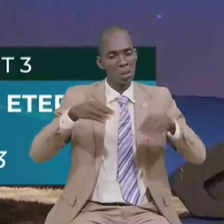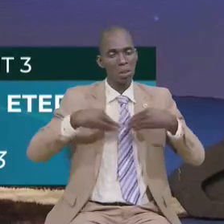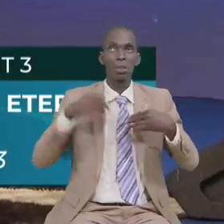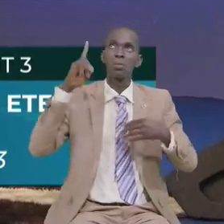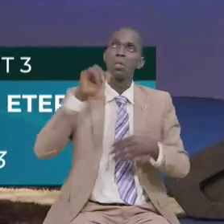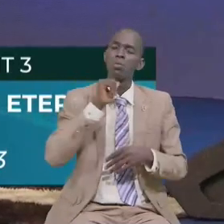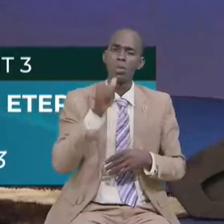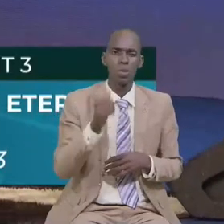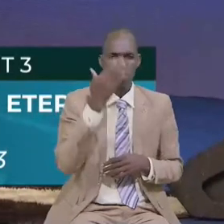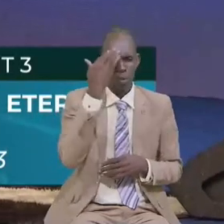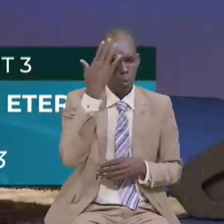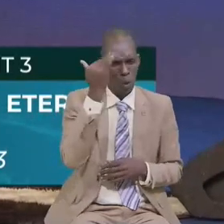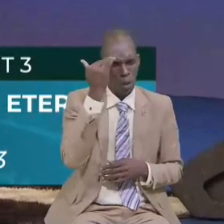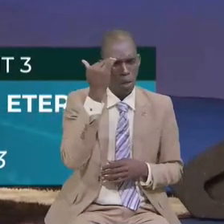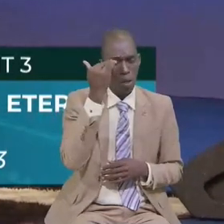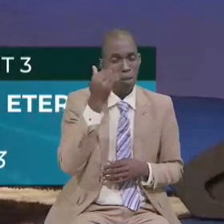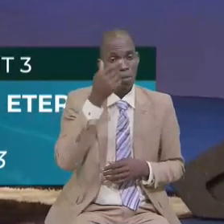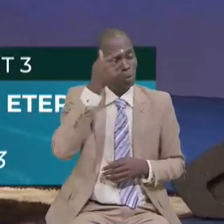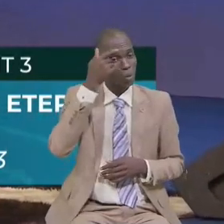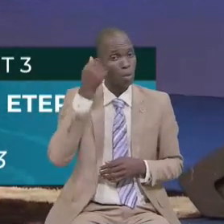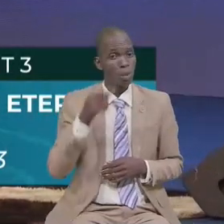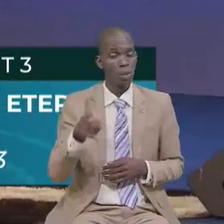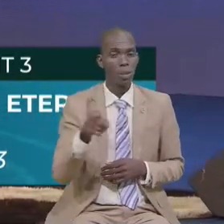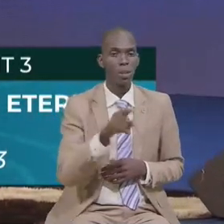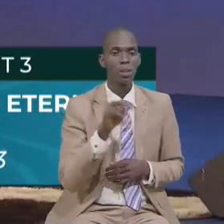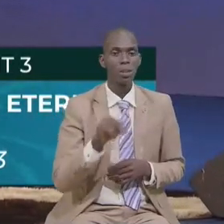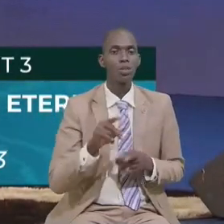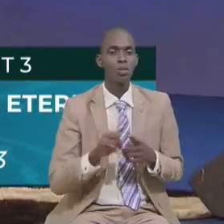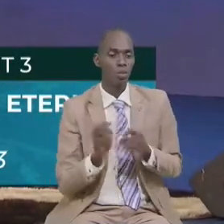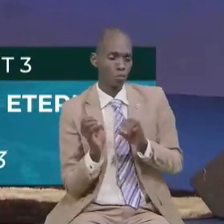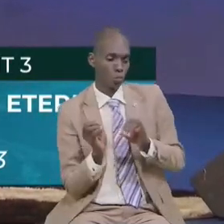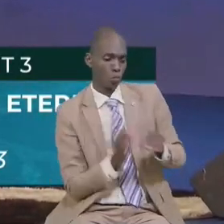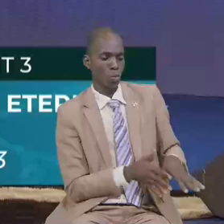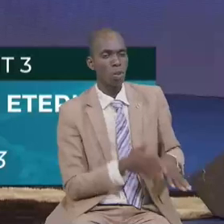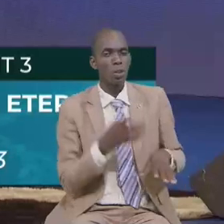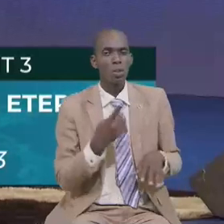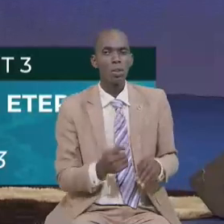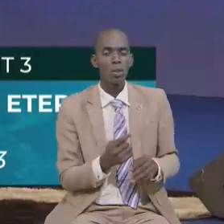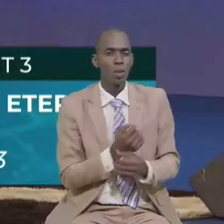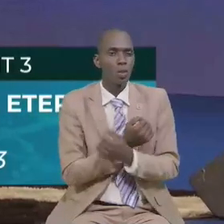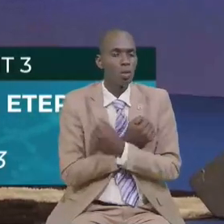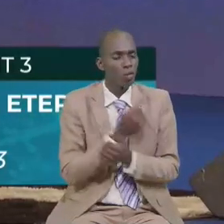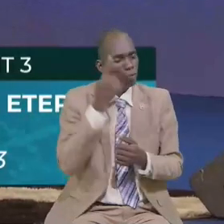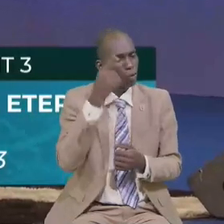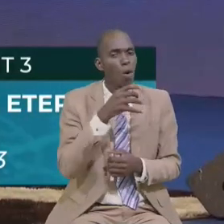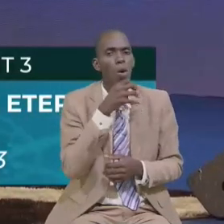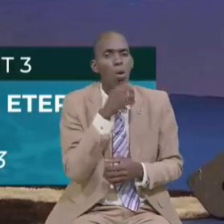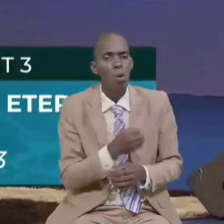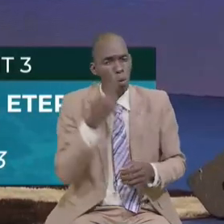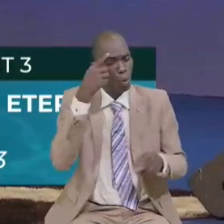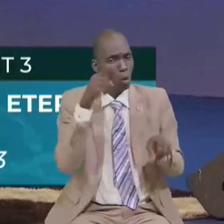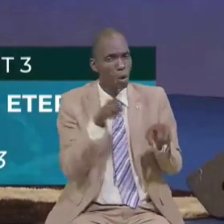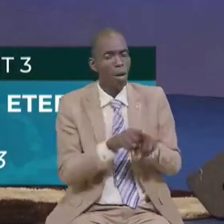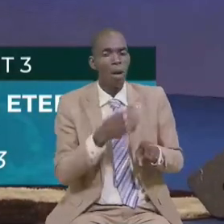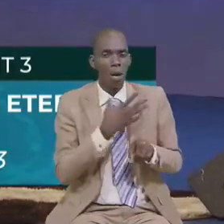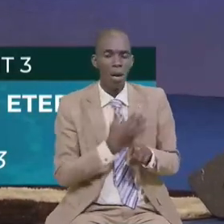et les siens ne l'ont pas reçu. Vous savez pourquoi? Ils doivent abandonner la loi de l'ancienne